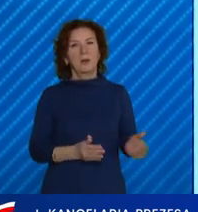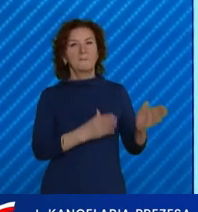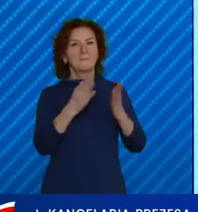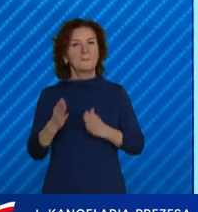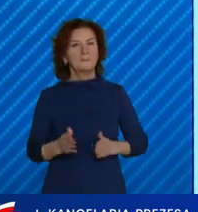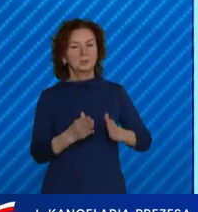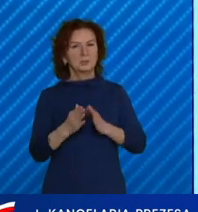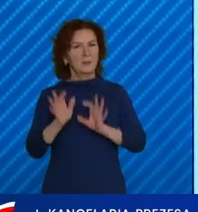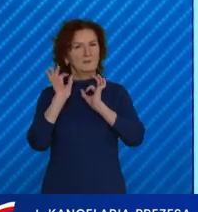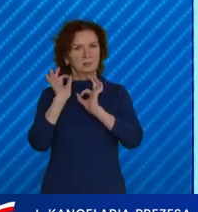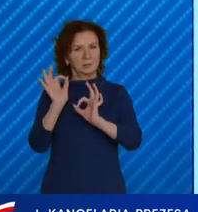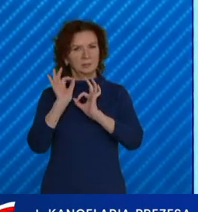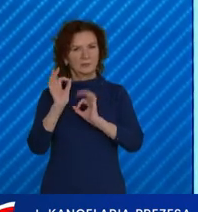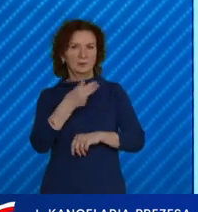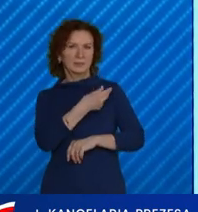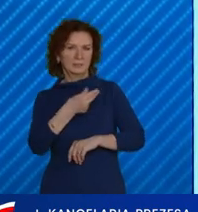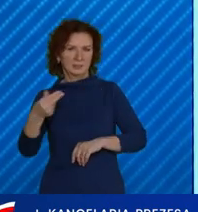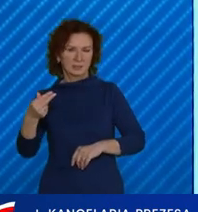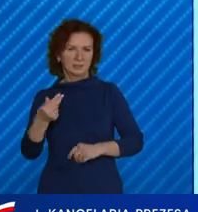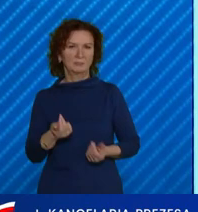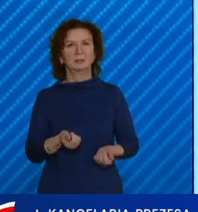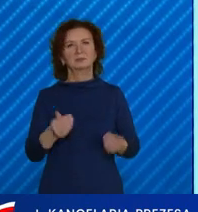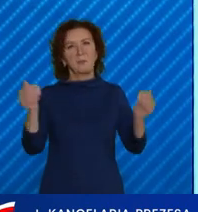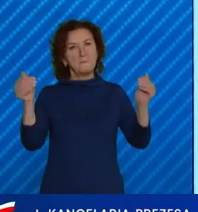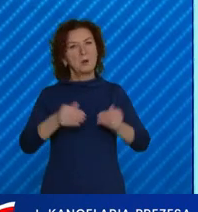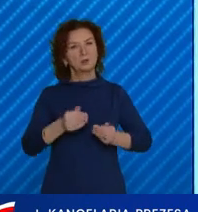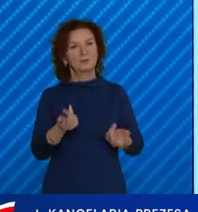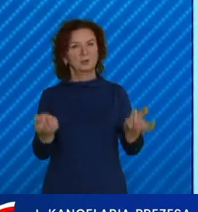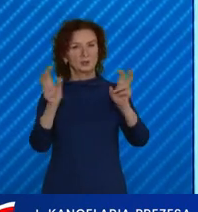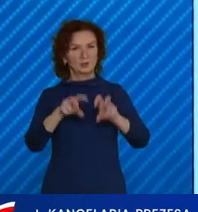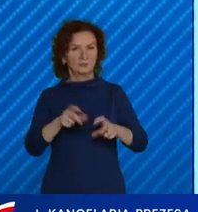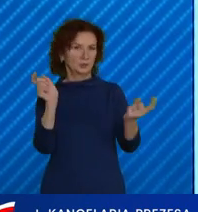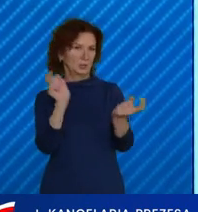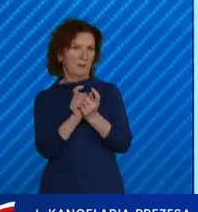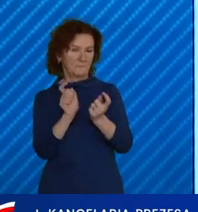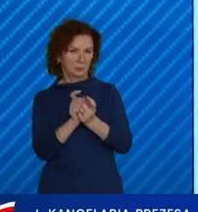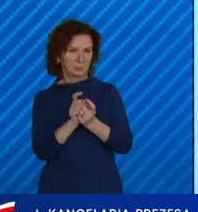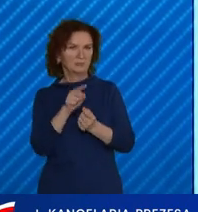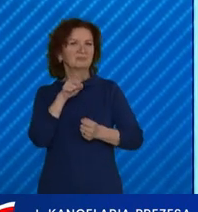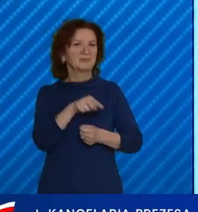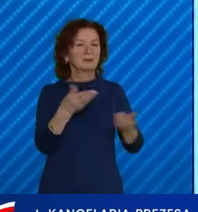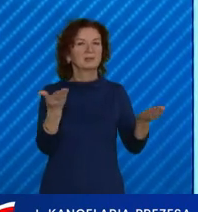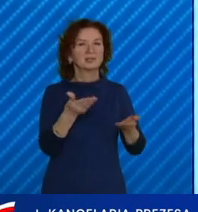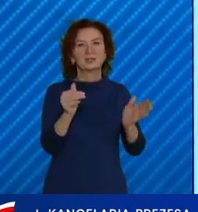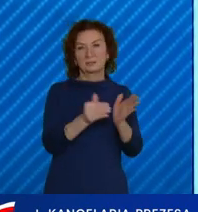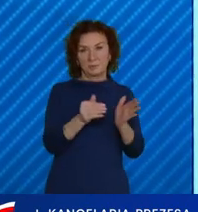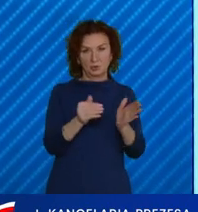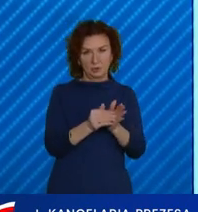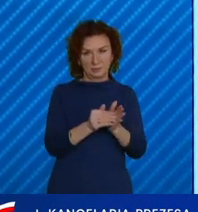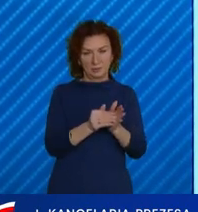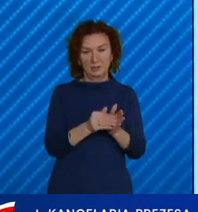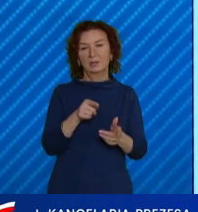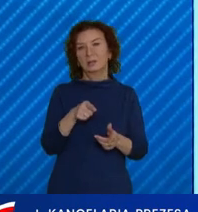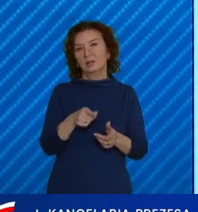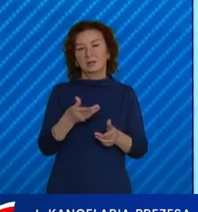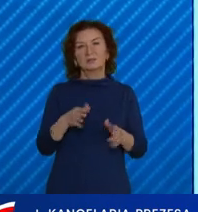przygotować informacje na temat możliwości tworzenia punktów i tam, gdzie to jest niezbędne, po to, żeby tam,